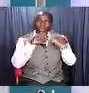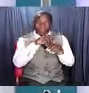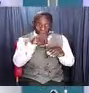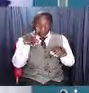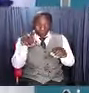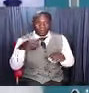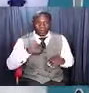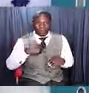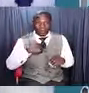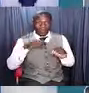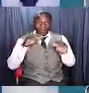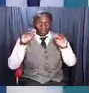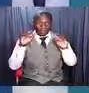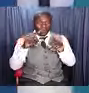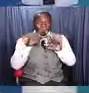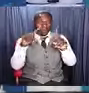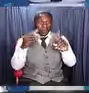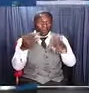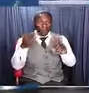Nafundisha neno la Mungu.